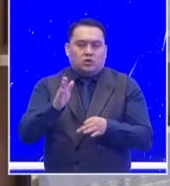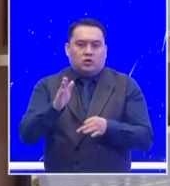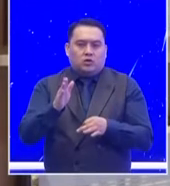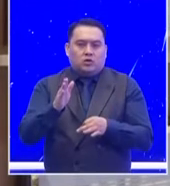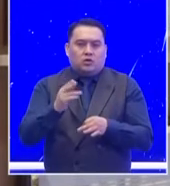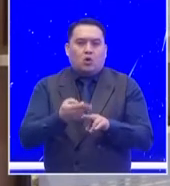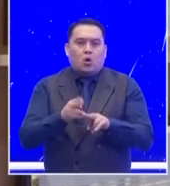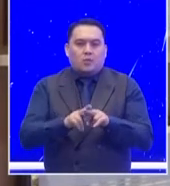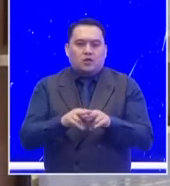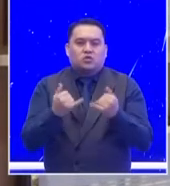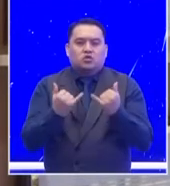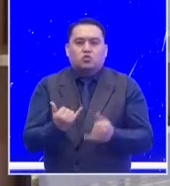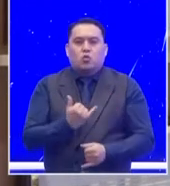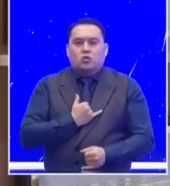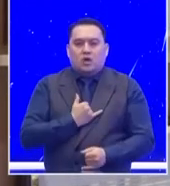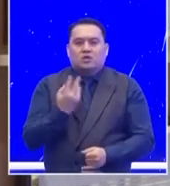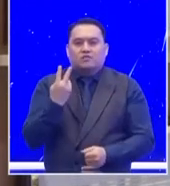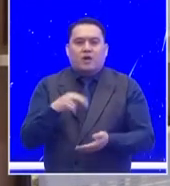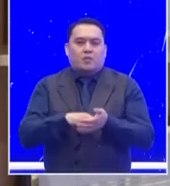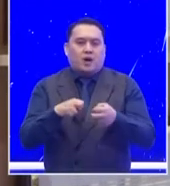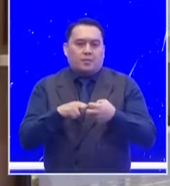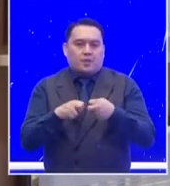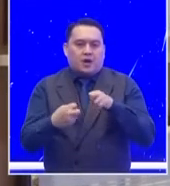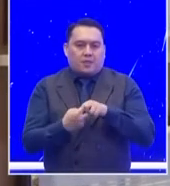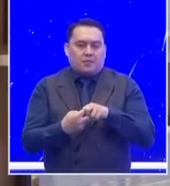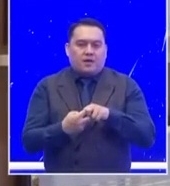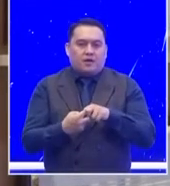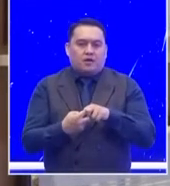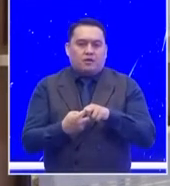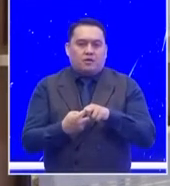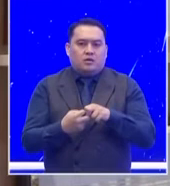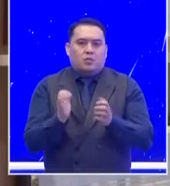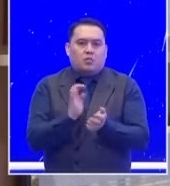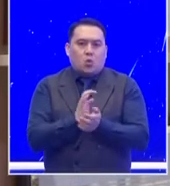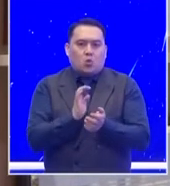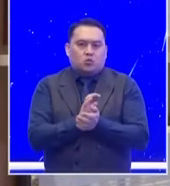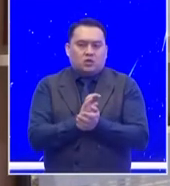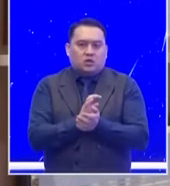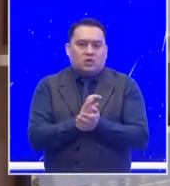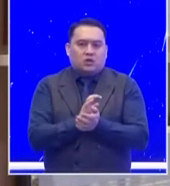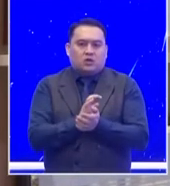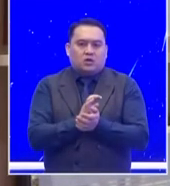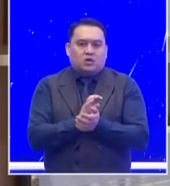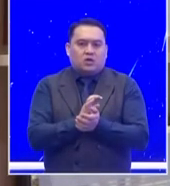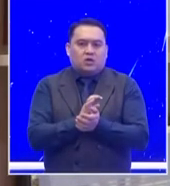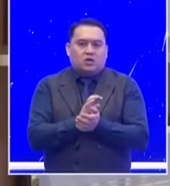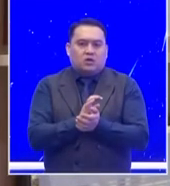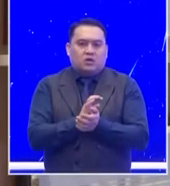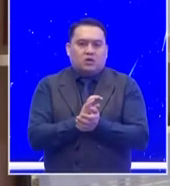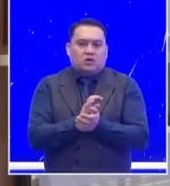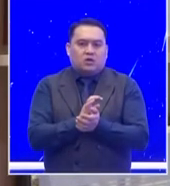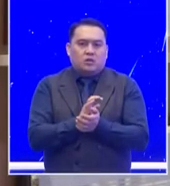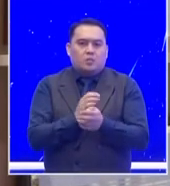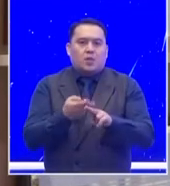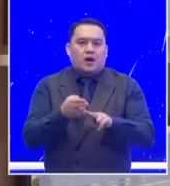кроме инфраструктуры, сейчас у нас две проблемы. Одна проблема была с мусором, с загрязнением озера.